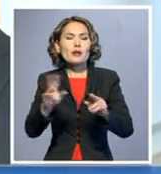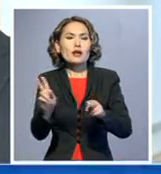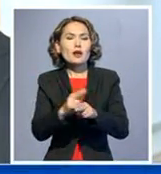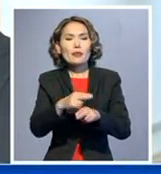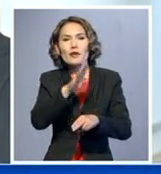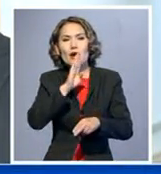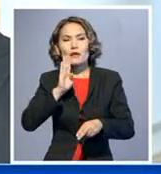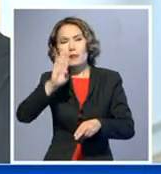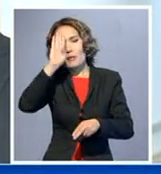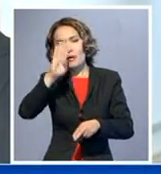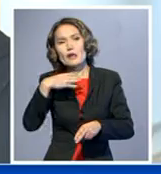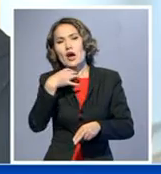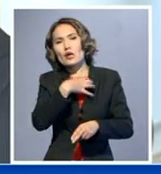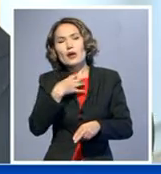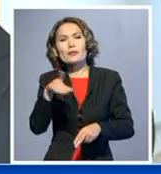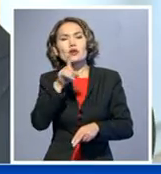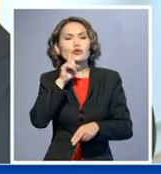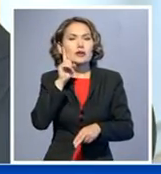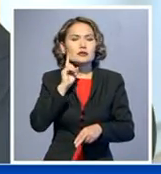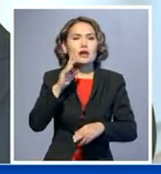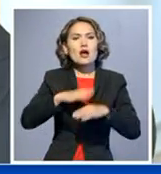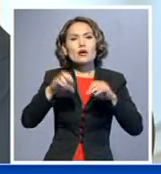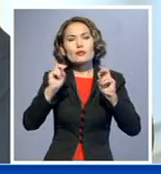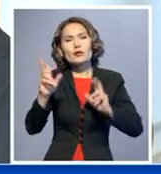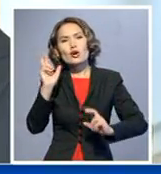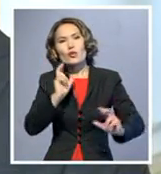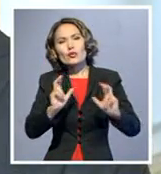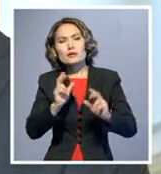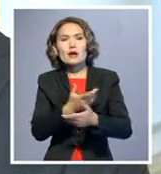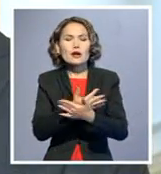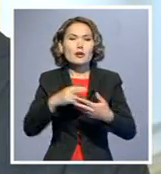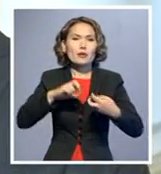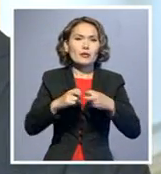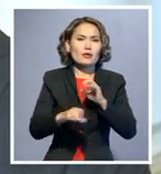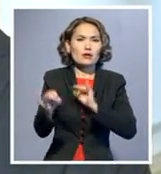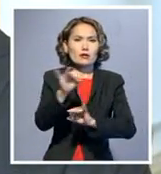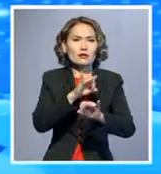ананың рөлі, жастардың рөлі, мектептің рөлі, басқа да институттардың рөлі жайлы талқыланды.